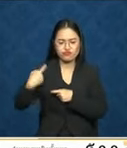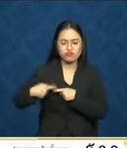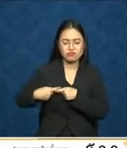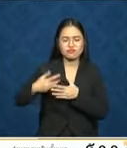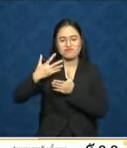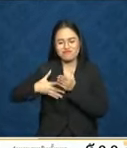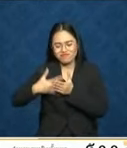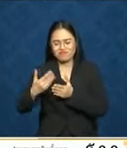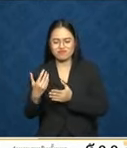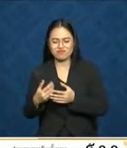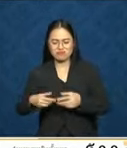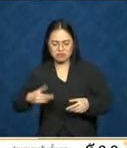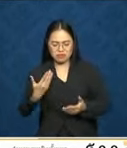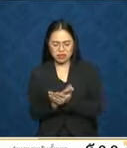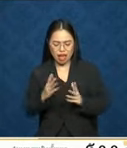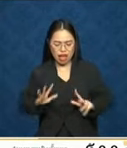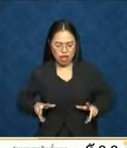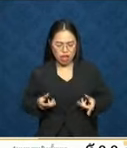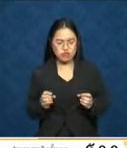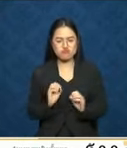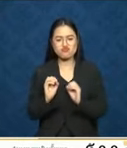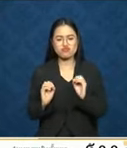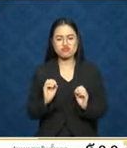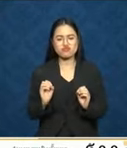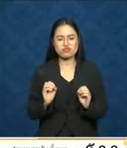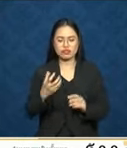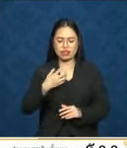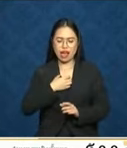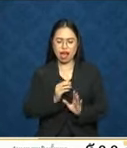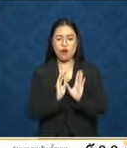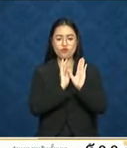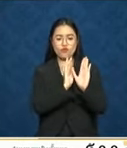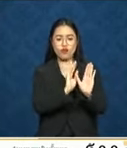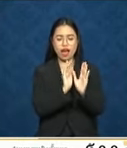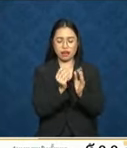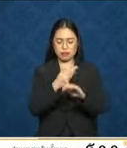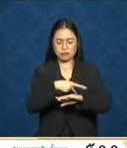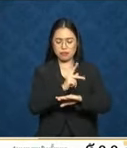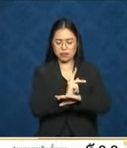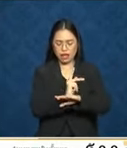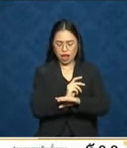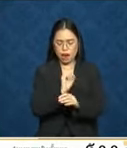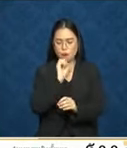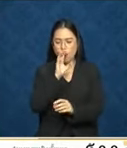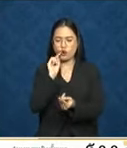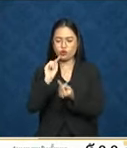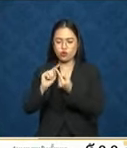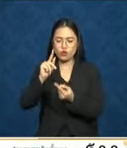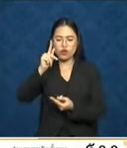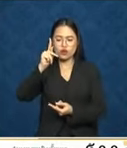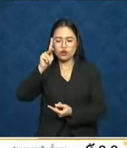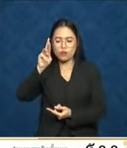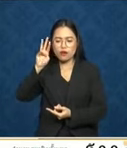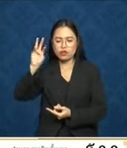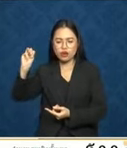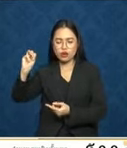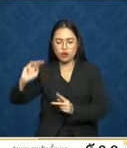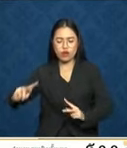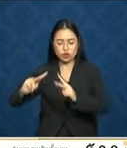งกับที่เนื้อประดาตัวดังนั้นท่านประธานครับผมจึงขอความกรุณาจากท่านประธานผ่านไปยังรัฐมนตรีว่าการกระทรวงเกษตรและสหก